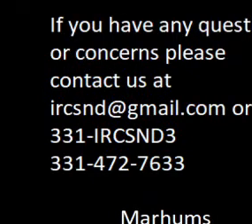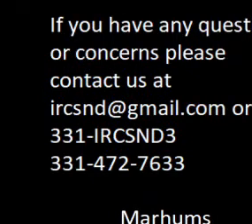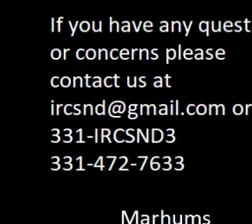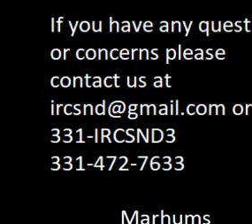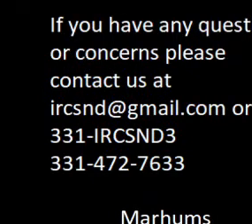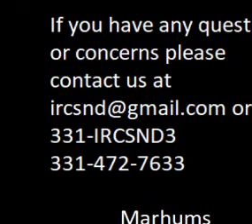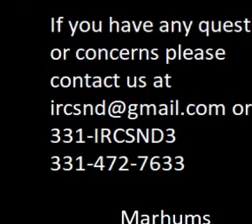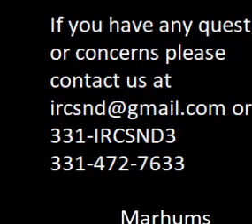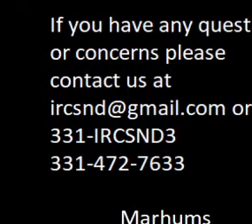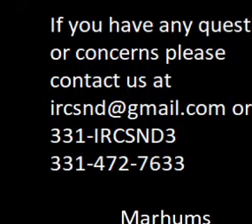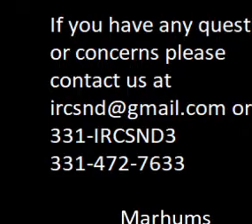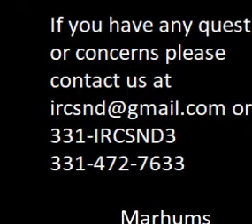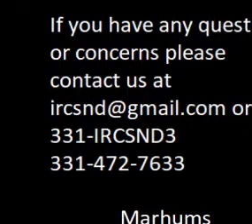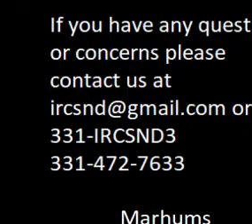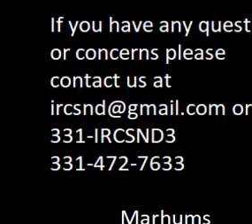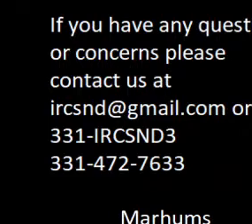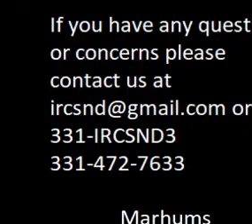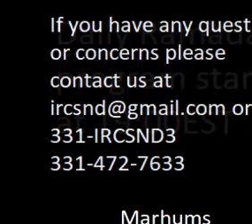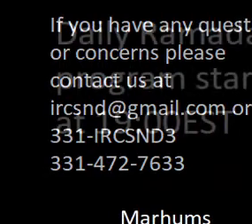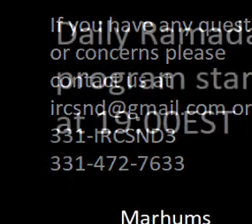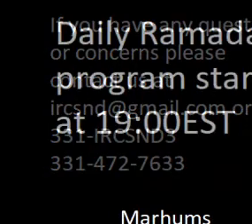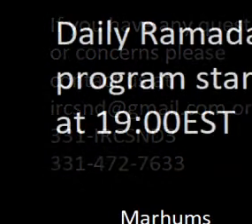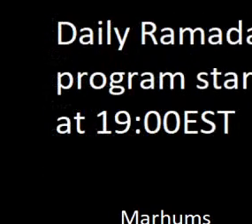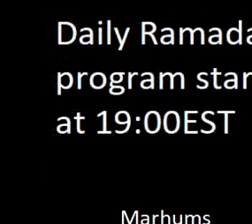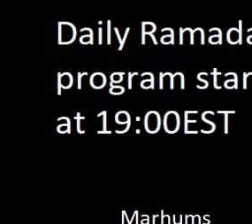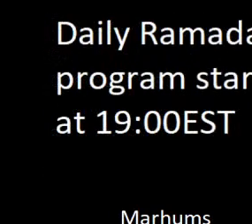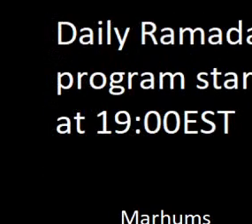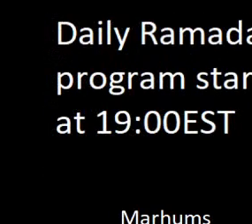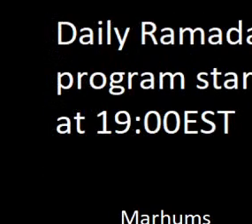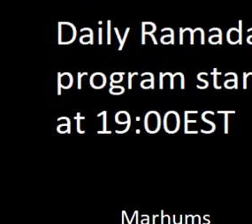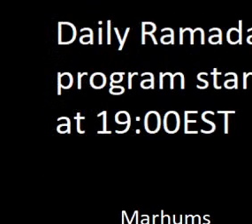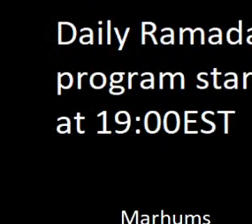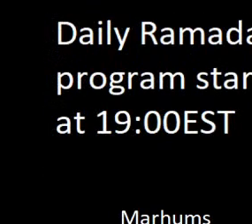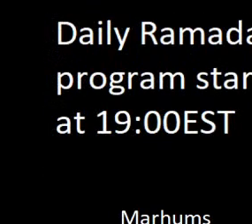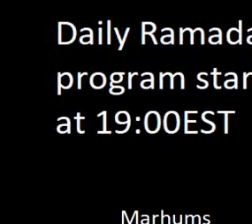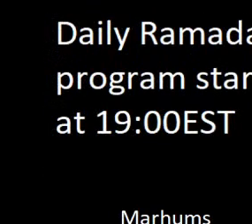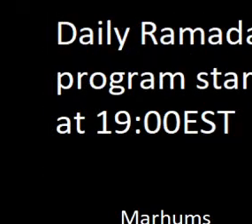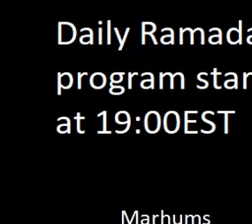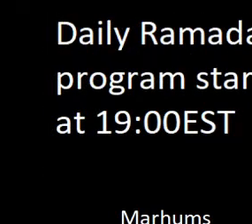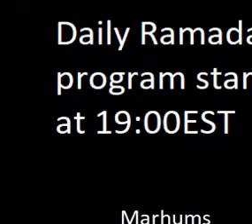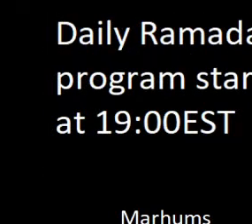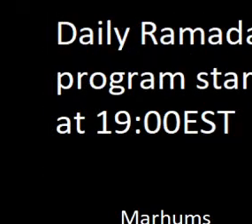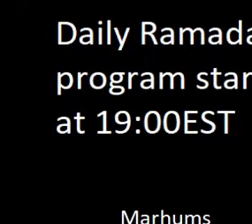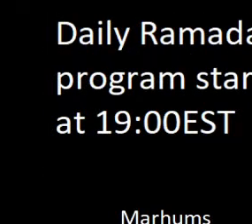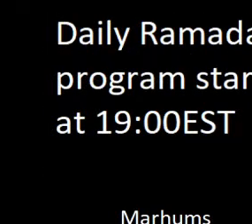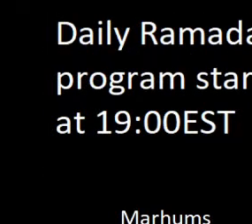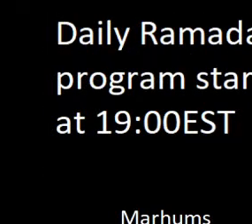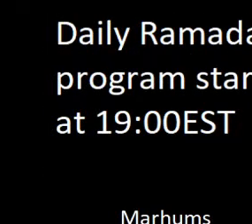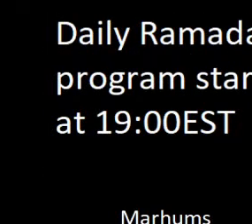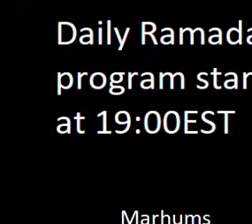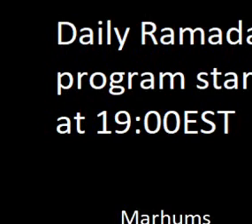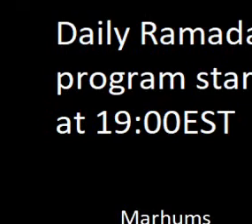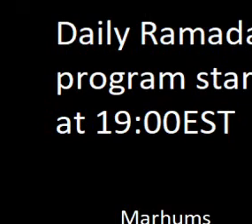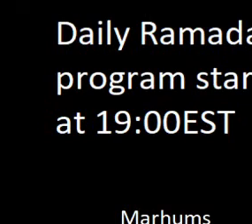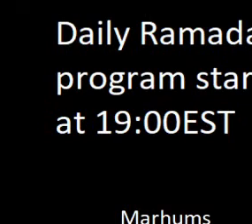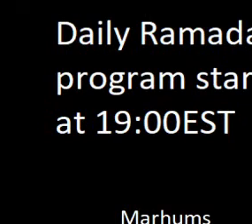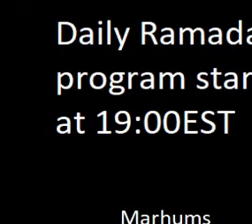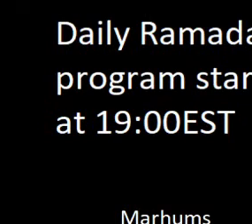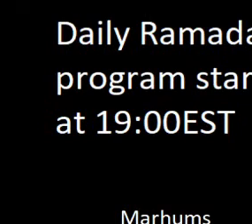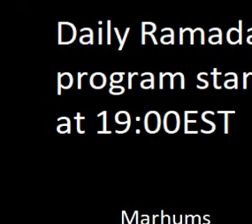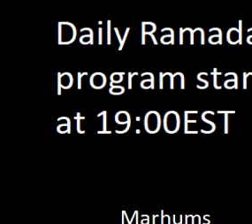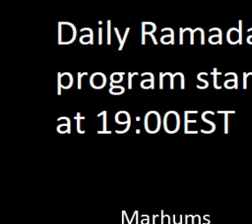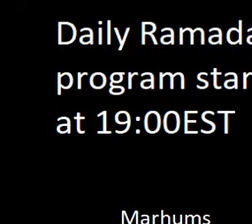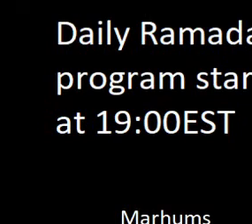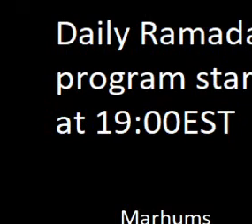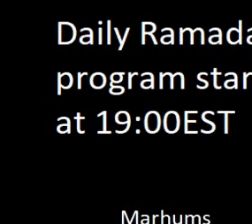محمد. Respected sisters and brothers, my youngsters, my elders, viewers, assalamu alaikum jamia wa rahmatullahi wa barakatuh. May